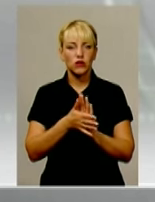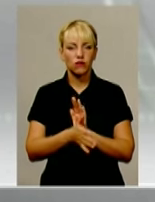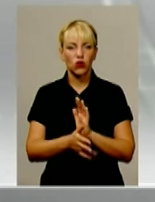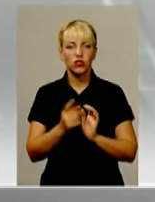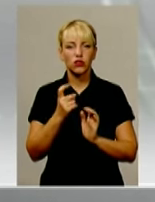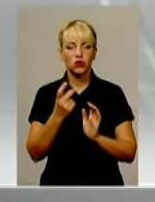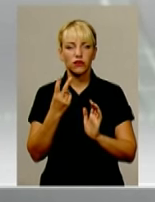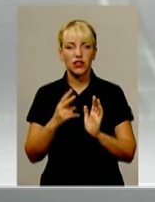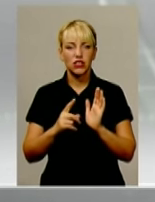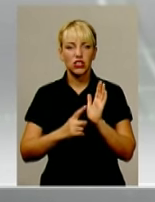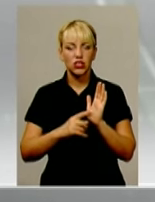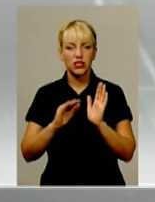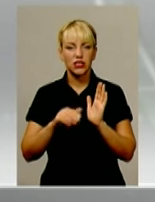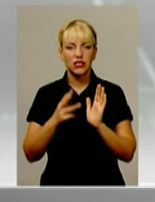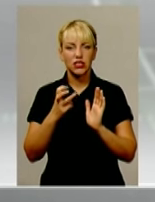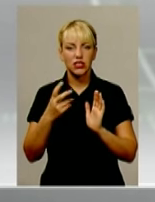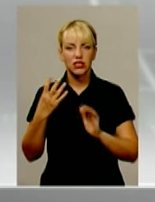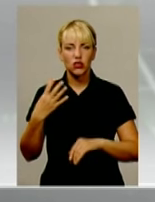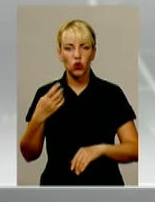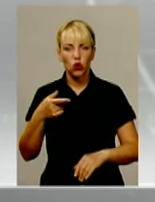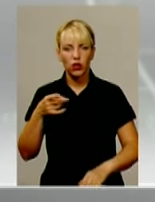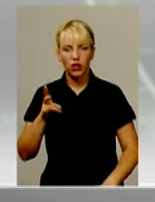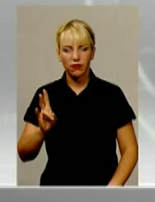126 340 гривень.